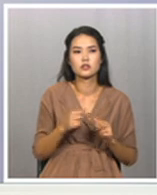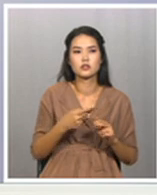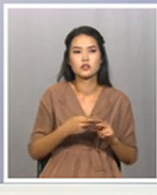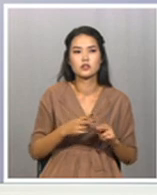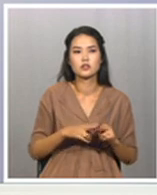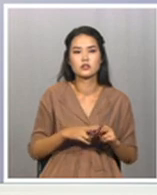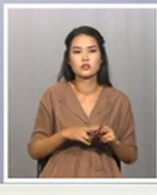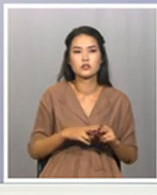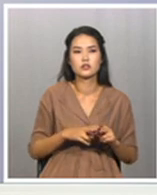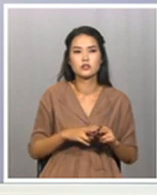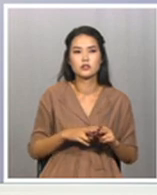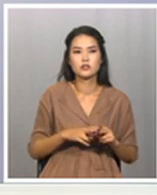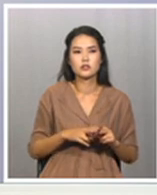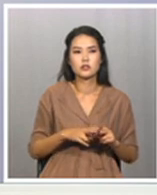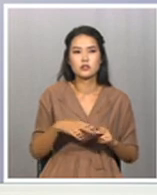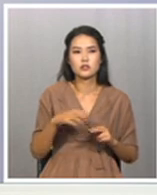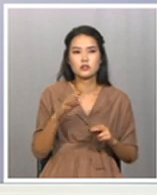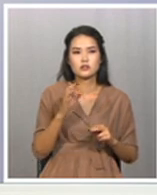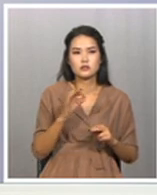яғни гипербола.